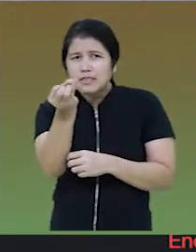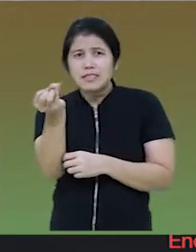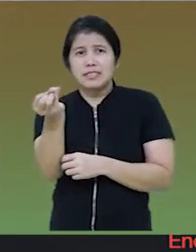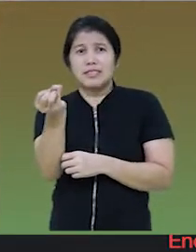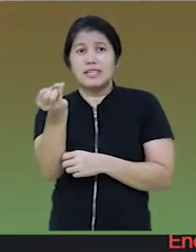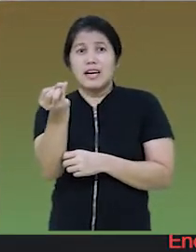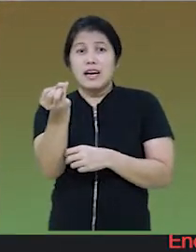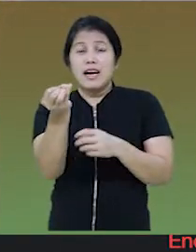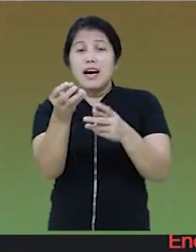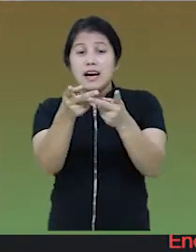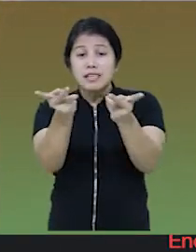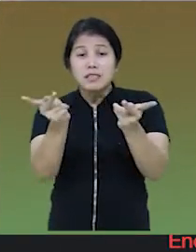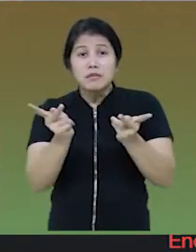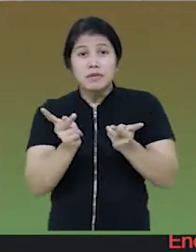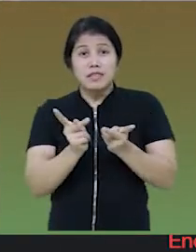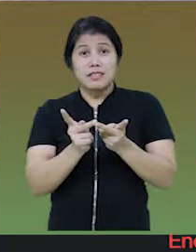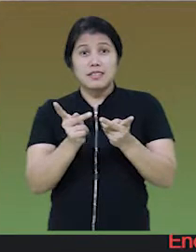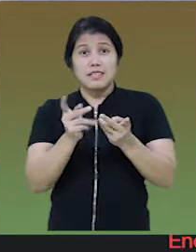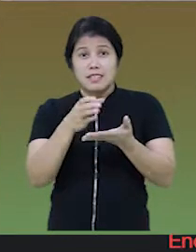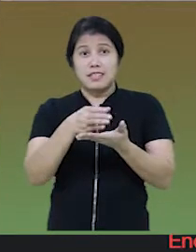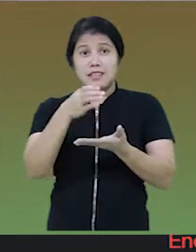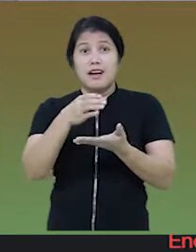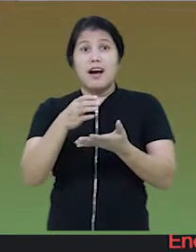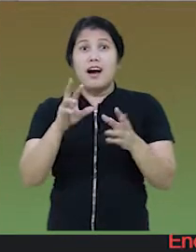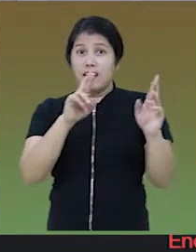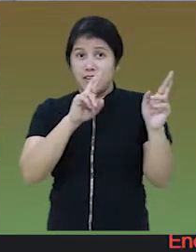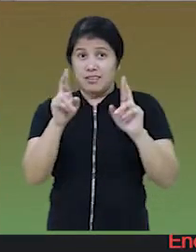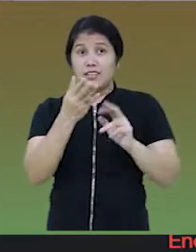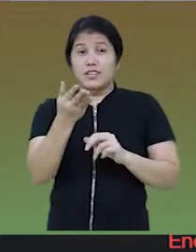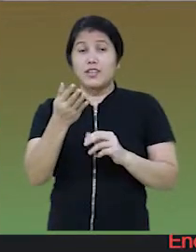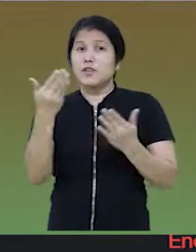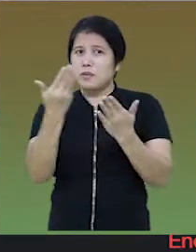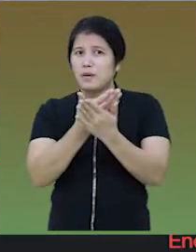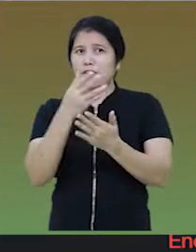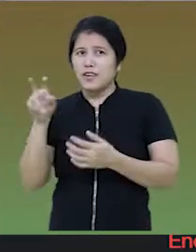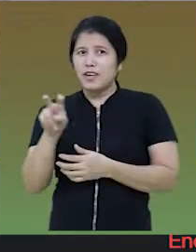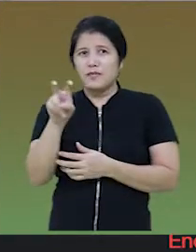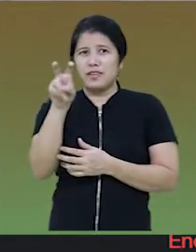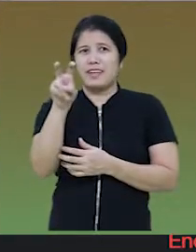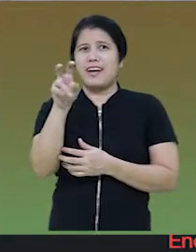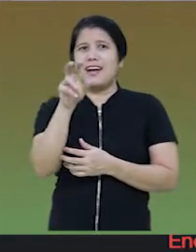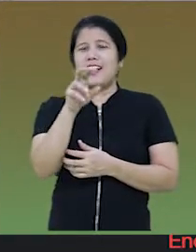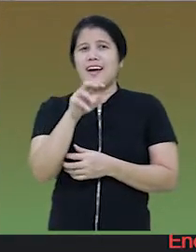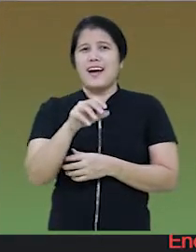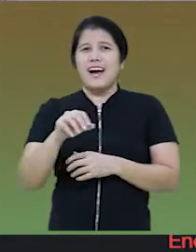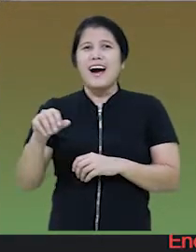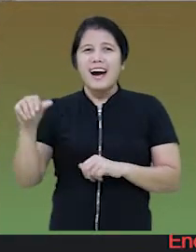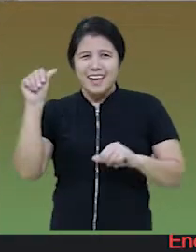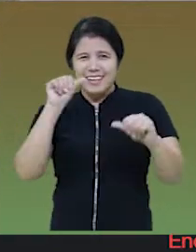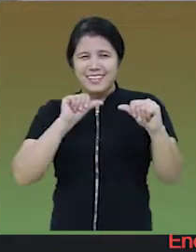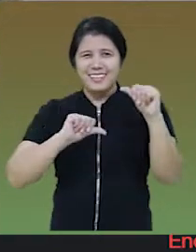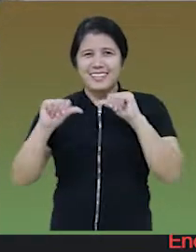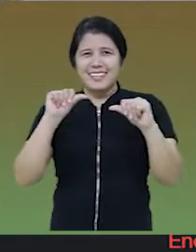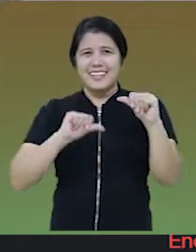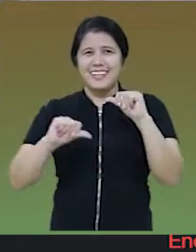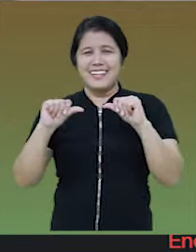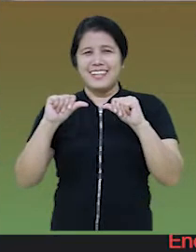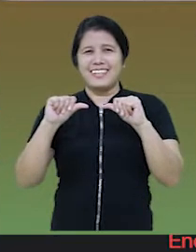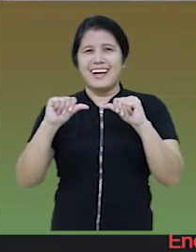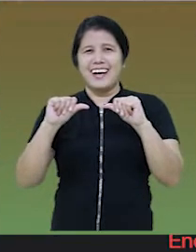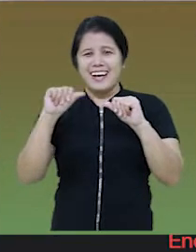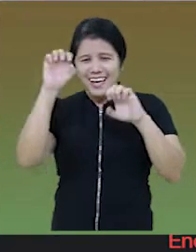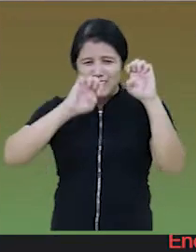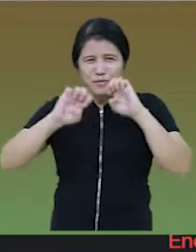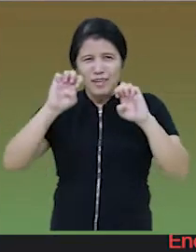ang espasyo ng lalagyan? Handa na ba kayo sa isang panibagong adventure at siyensya